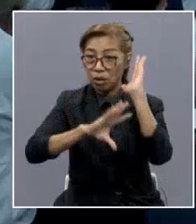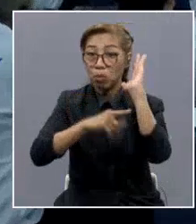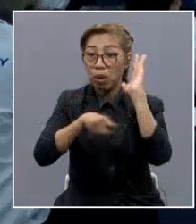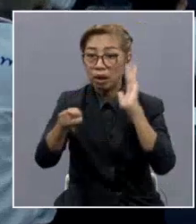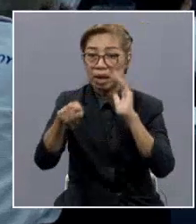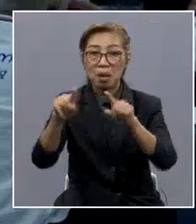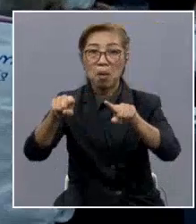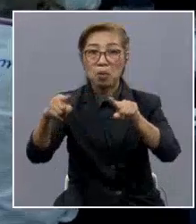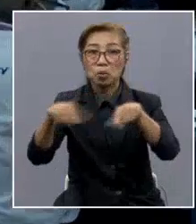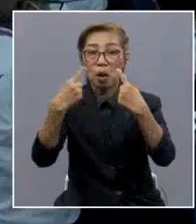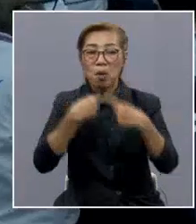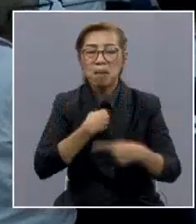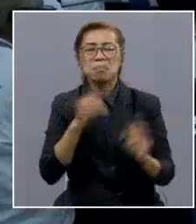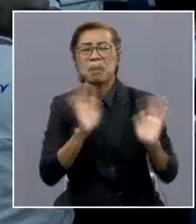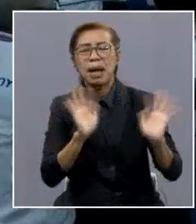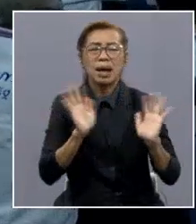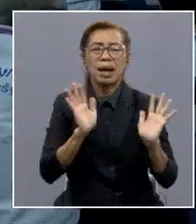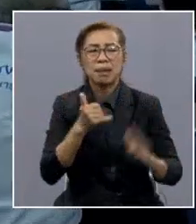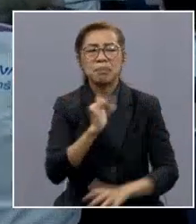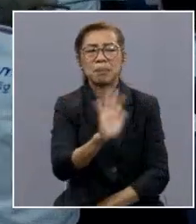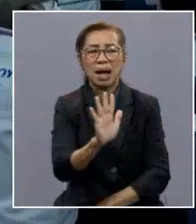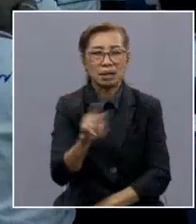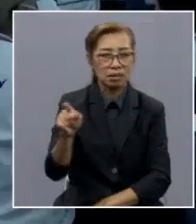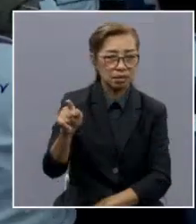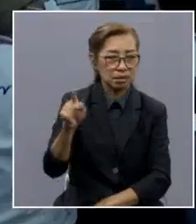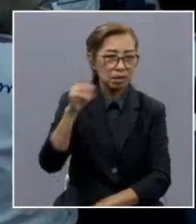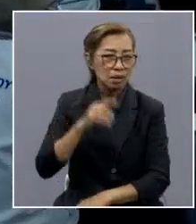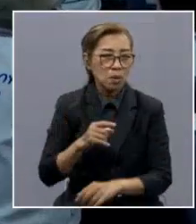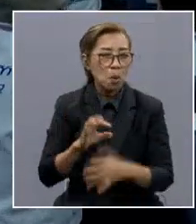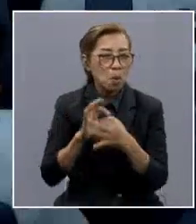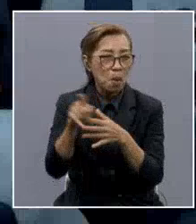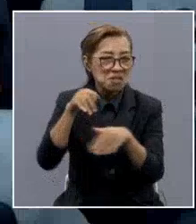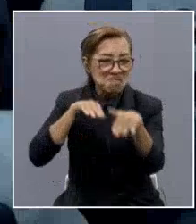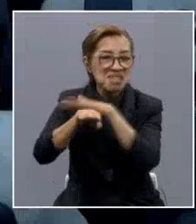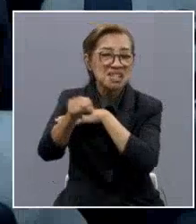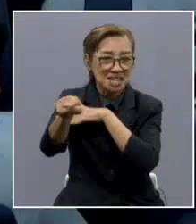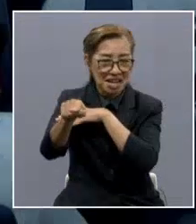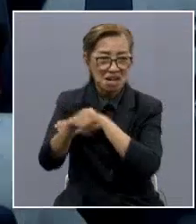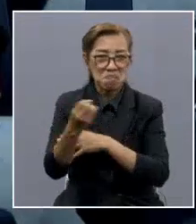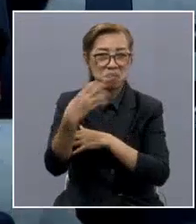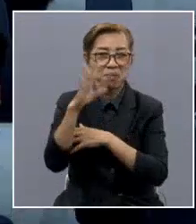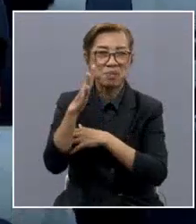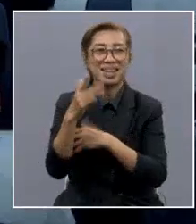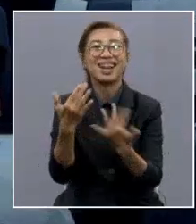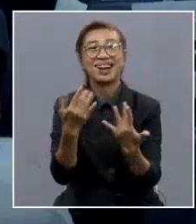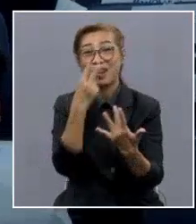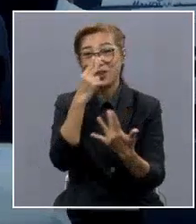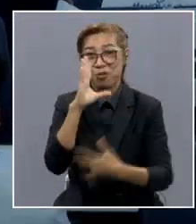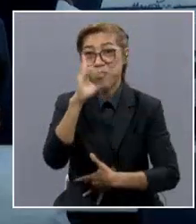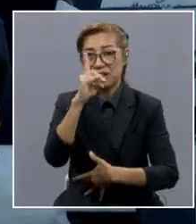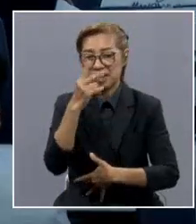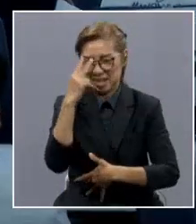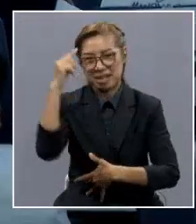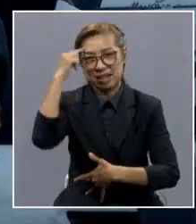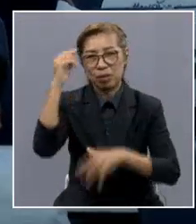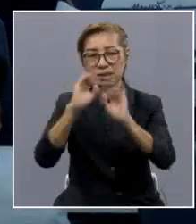ะจะหนีนักข่าวไปจริงไหมเหมือนที่นักข่าวเขาบอกว่ากลัวท่านหนีไปไม่บอกไง เดี๋ยวรอดูนะครับพรุ่งนี้ก็น่าจะชัดเจนนะครับอีกหนึ่ง